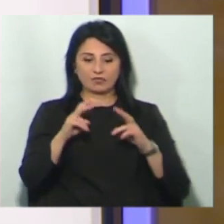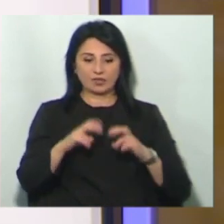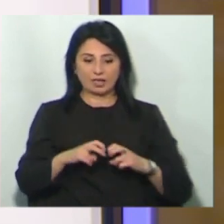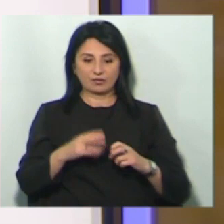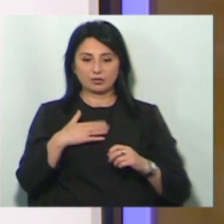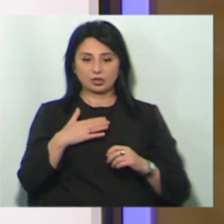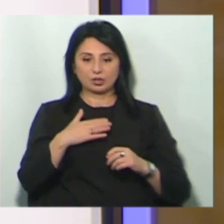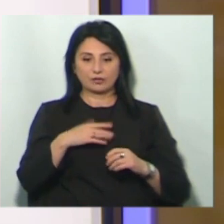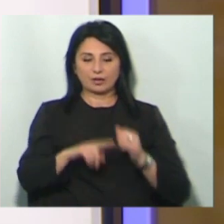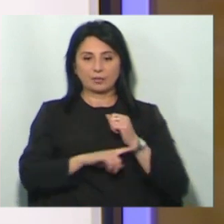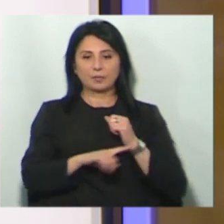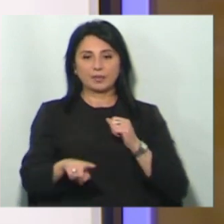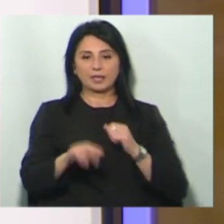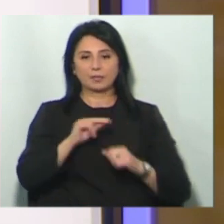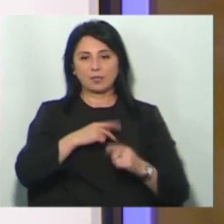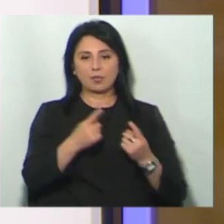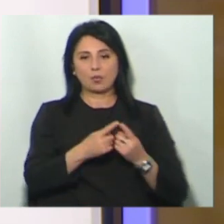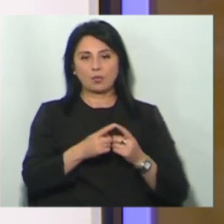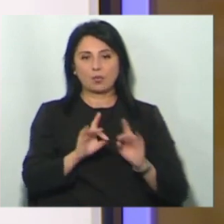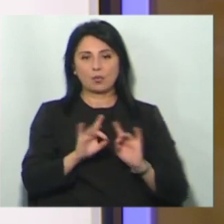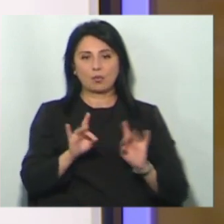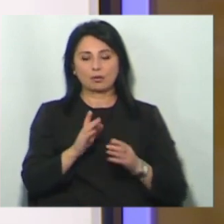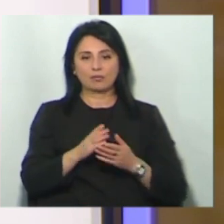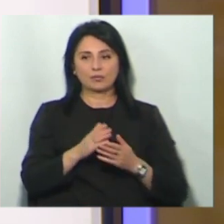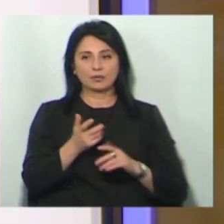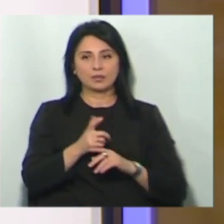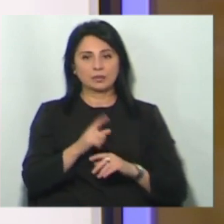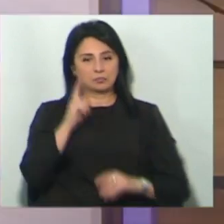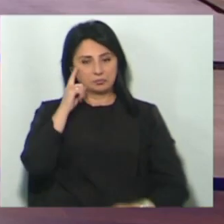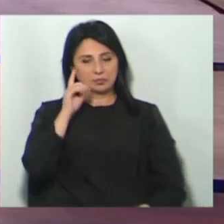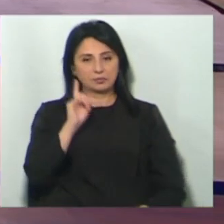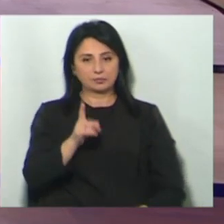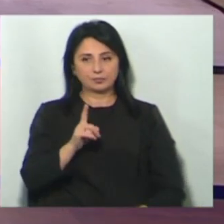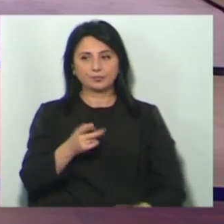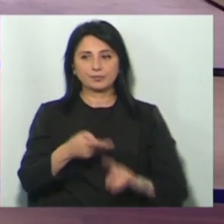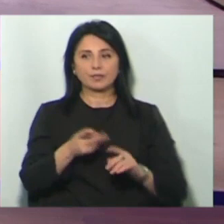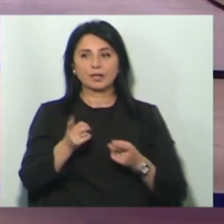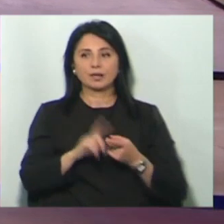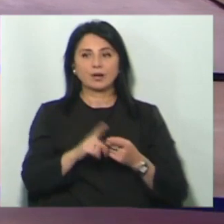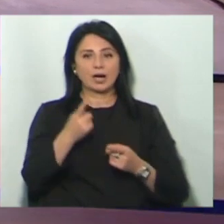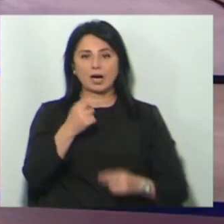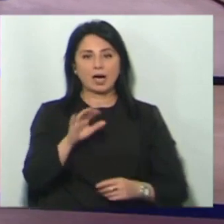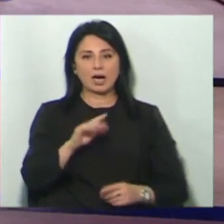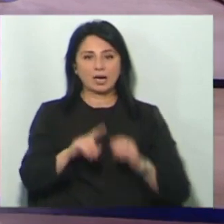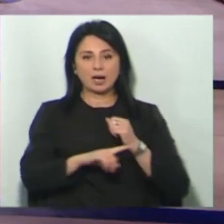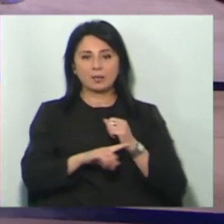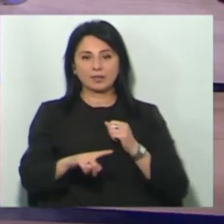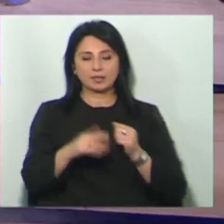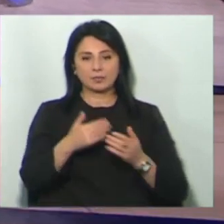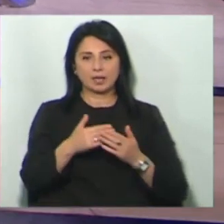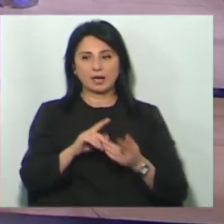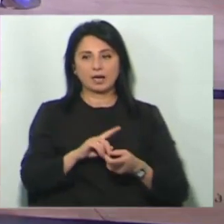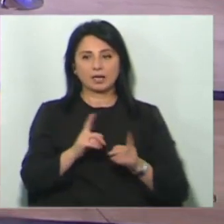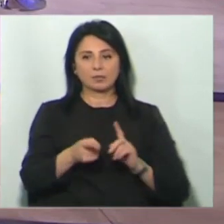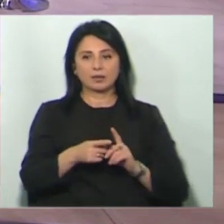რომელიც ჩვენმა ფინელმა კოლეგებმა გამოაქვეყნეს, არის ძალიან დასაფიქრებელი და ეხება არა მარტო ფინეთის მაგალითს,